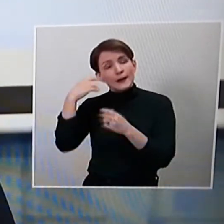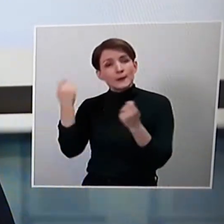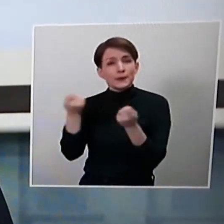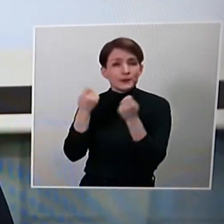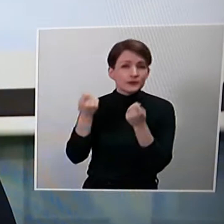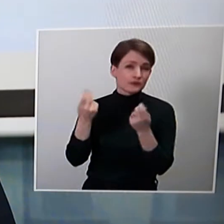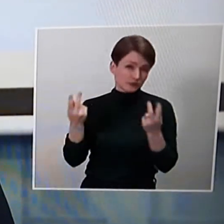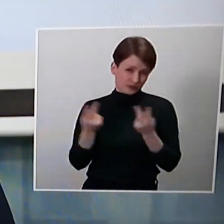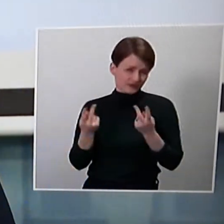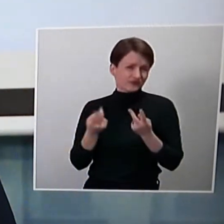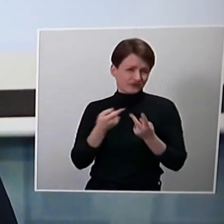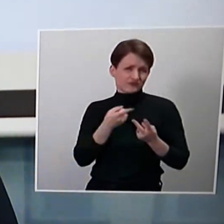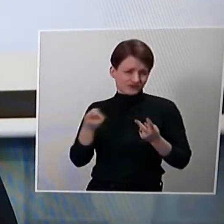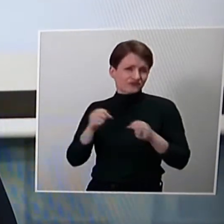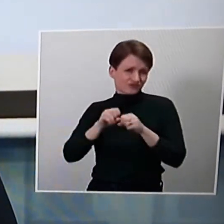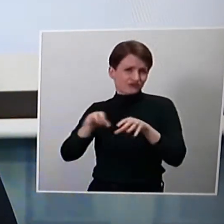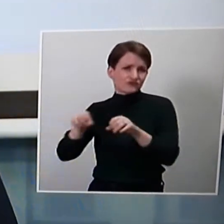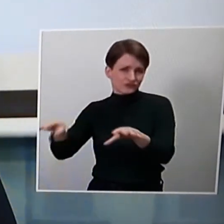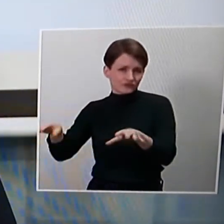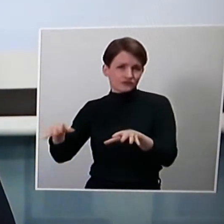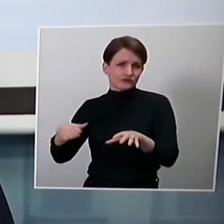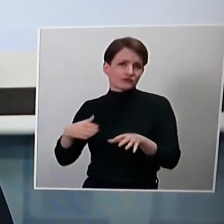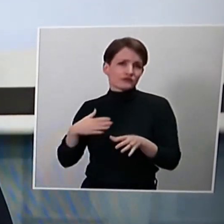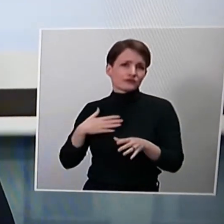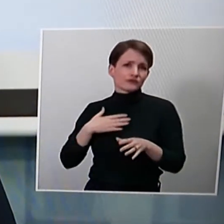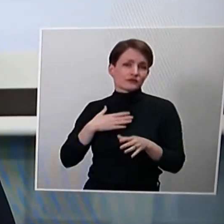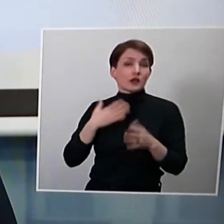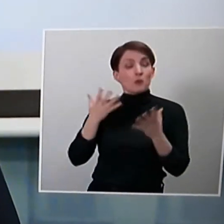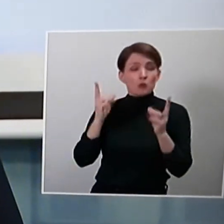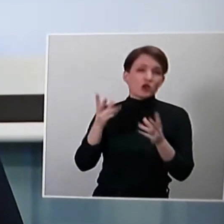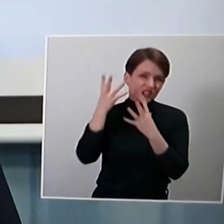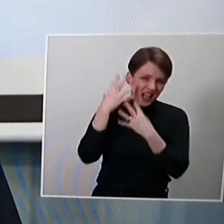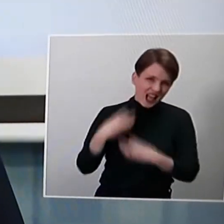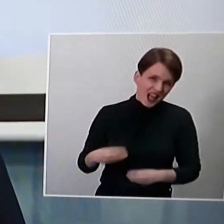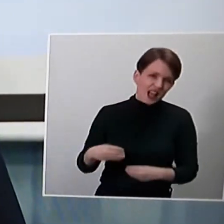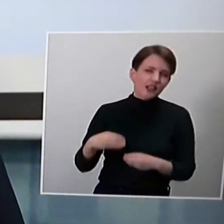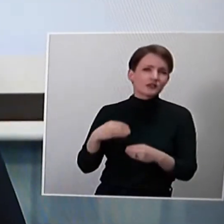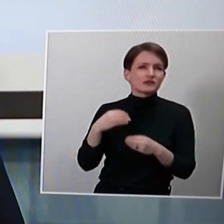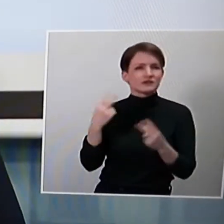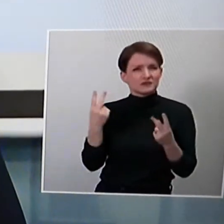illanistujaisista, ikävä kyllä sitten juhlapäivistäkin häistä,